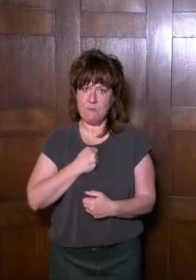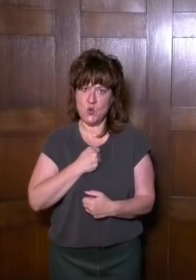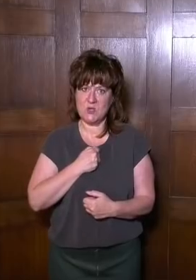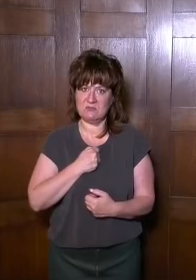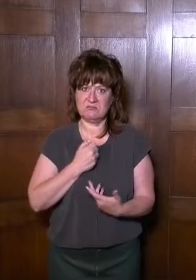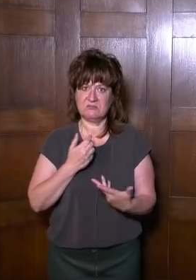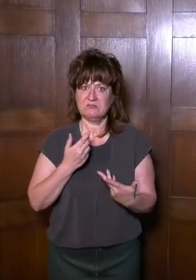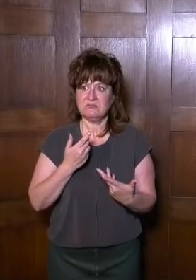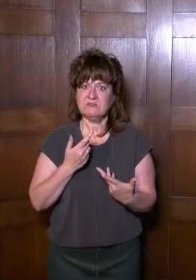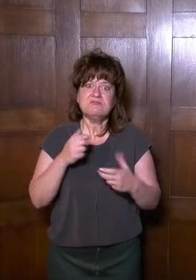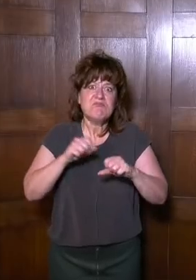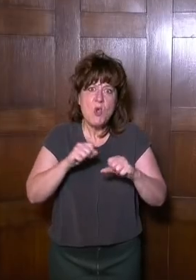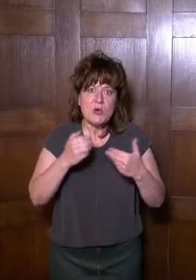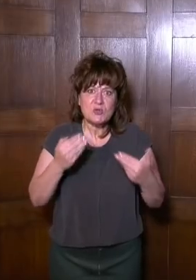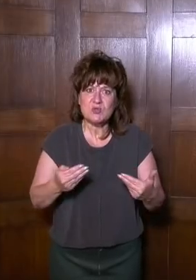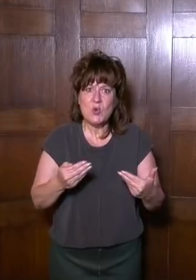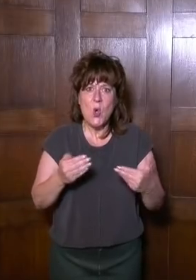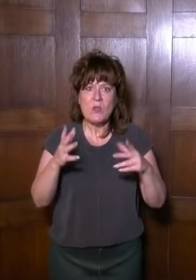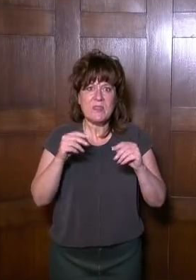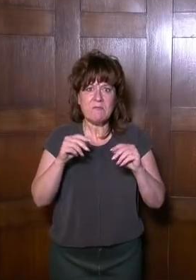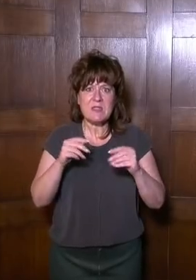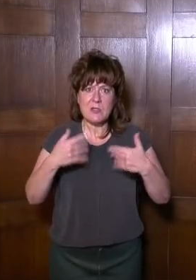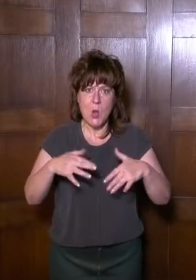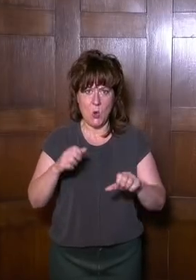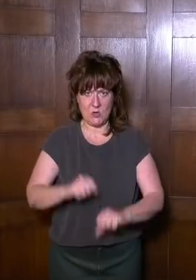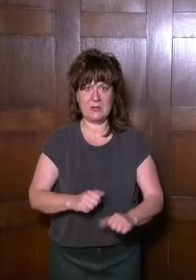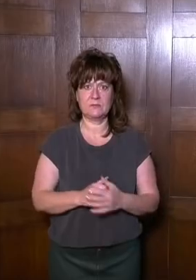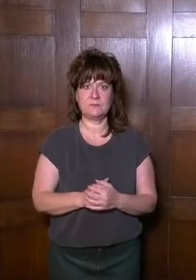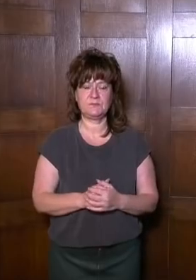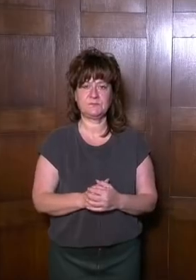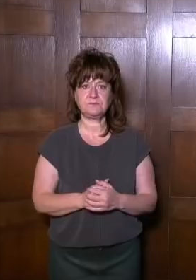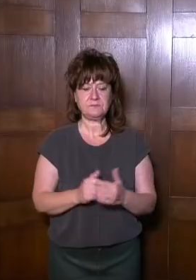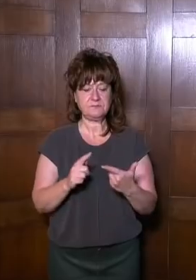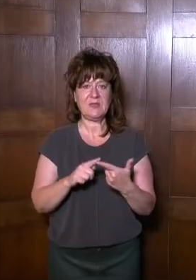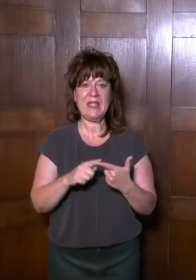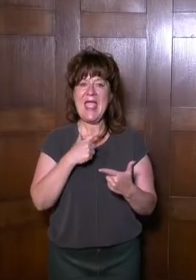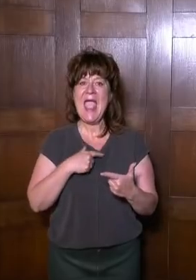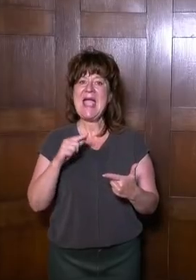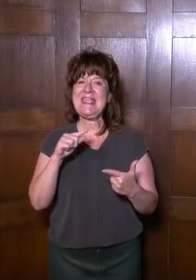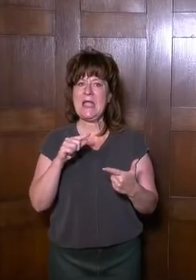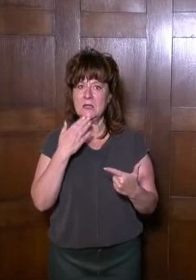sein könnten, etwas entgegensetzen können. Ich danke. Herr Dierich, bitte.